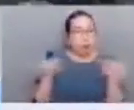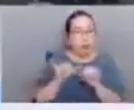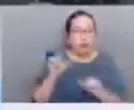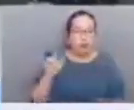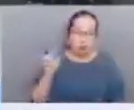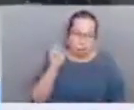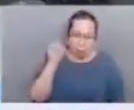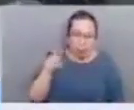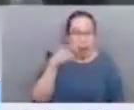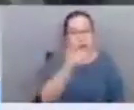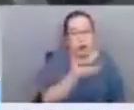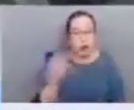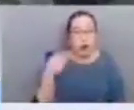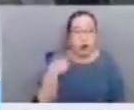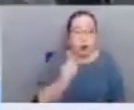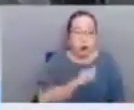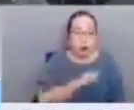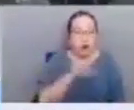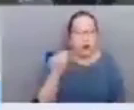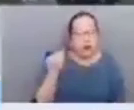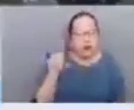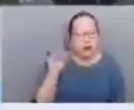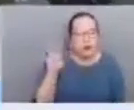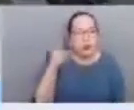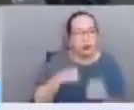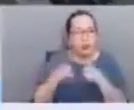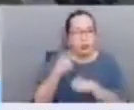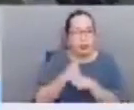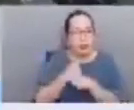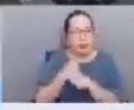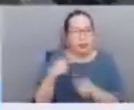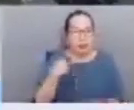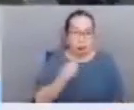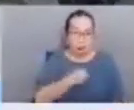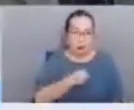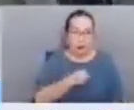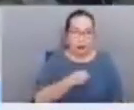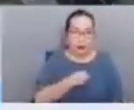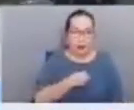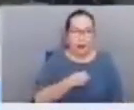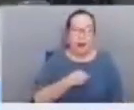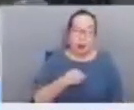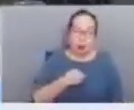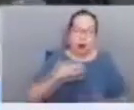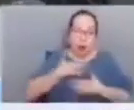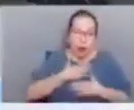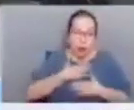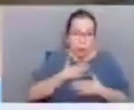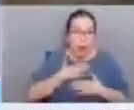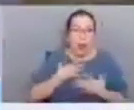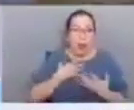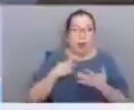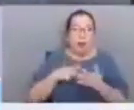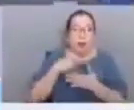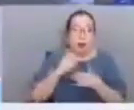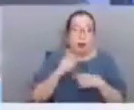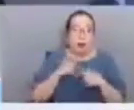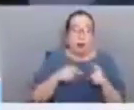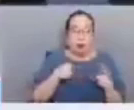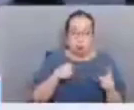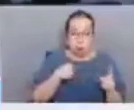later, 70% 80% ang past due. Ayoko mangyari ulit yun ni Sekraki. Kaya there are also some